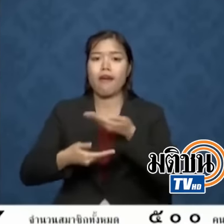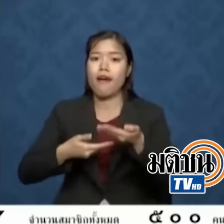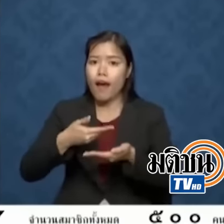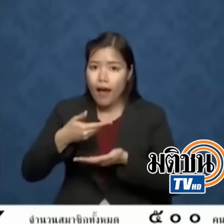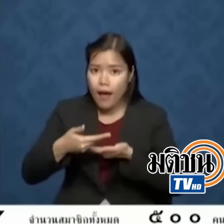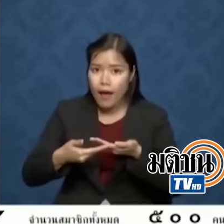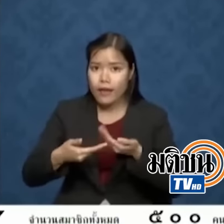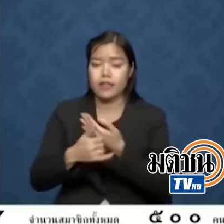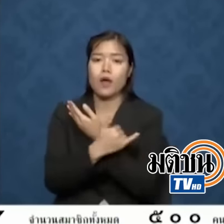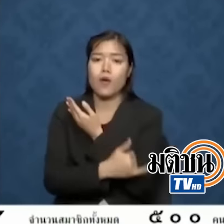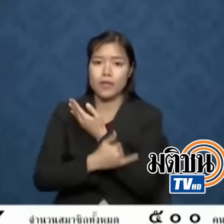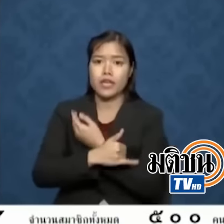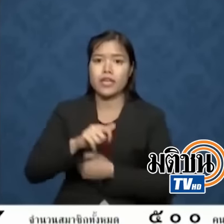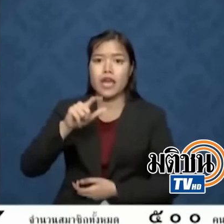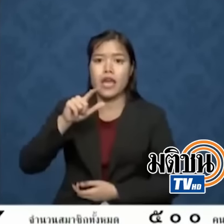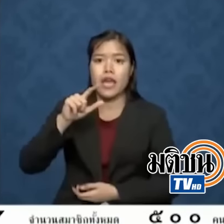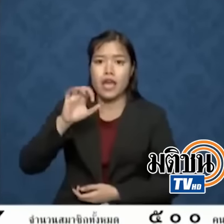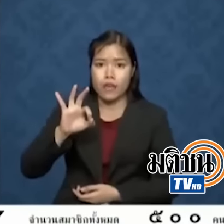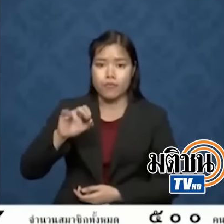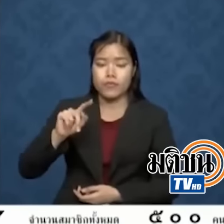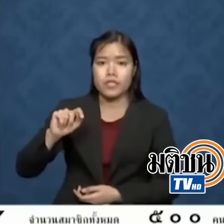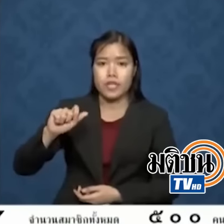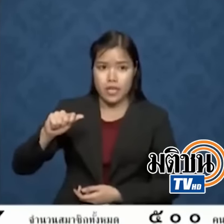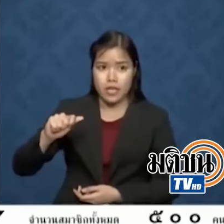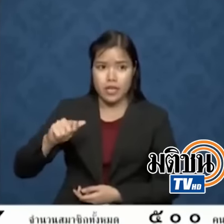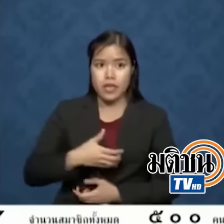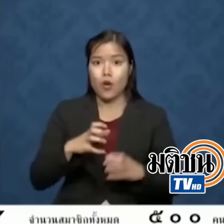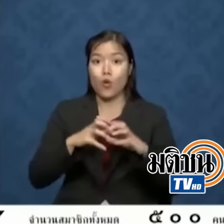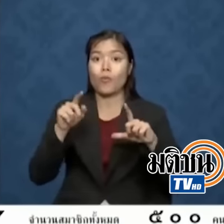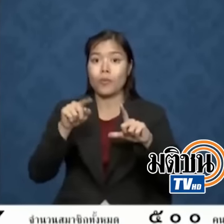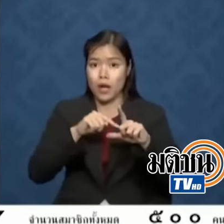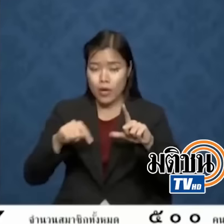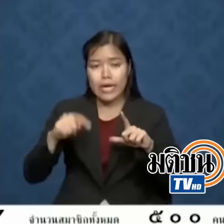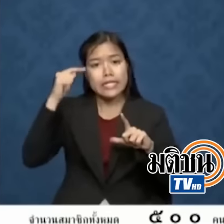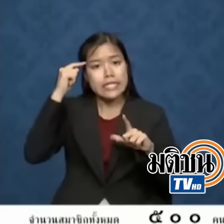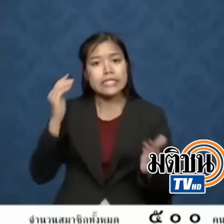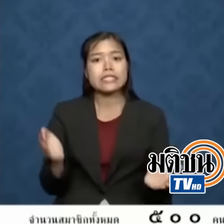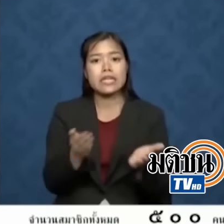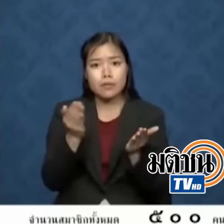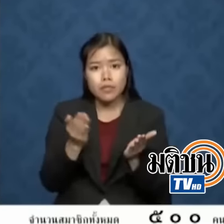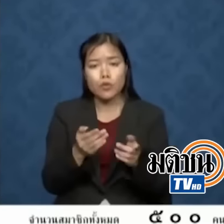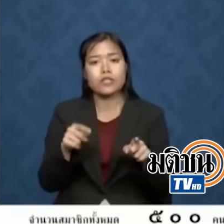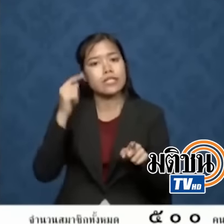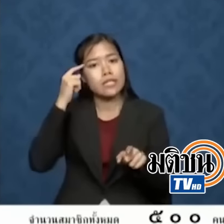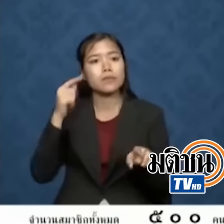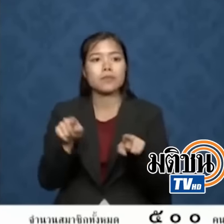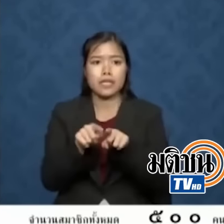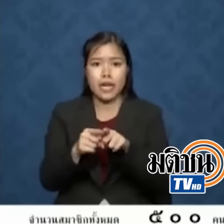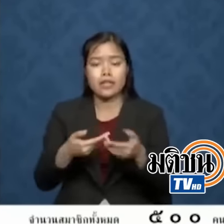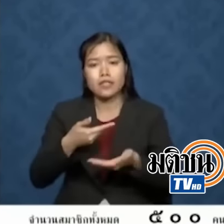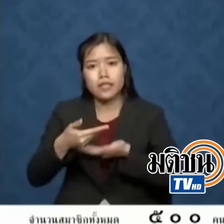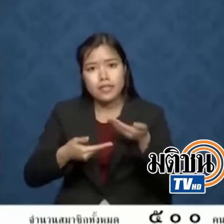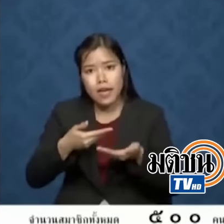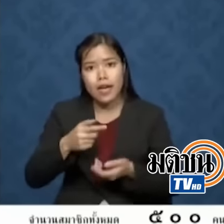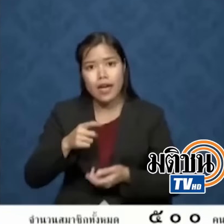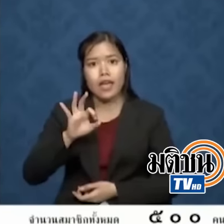FTA ผมยืนยันอีกครั้งหนึ่งนะครับพรรคก้าวไกลพวกเราทุกคนสนับสนุนเห็นด้วยในการเจรจา FTA อยากให้สำเ